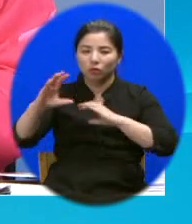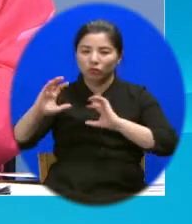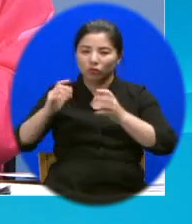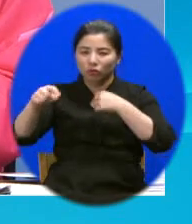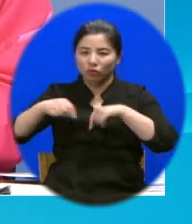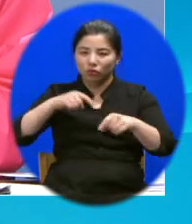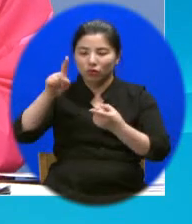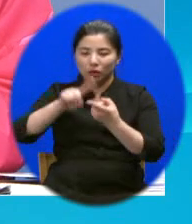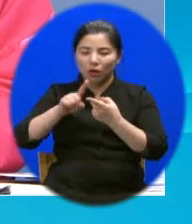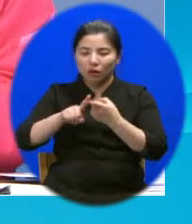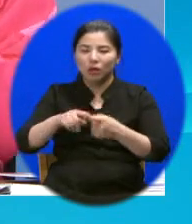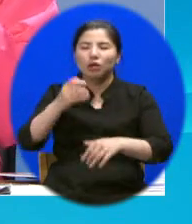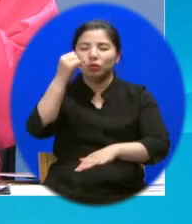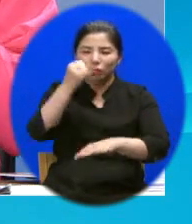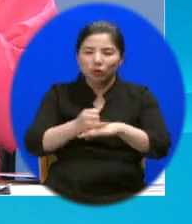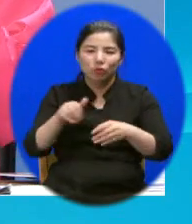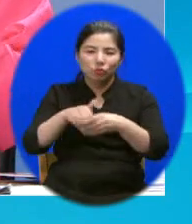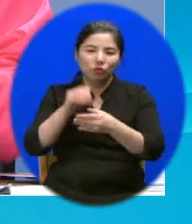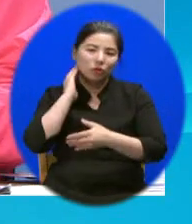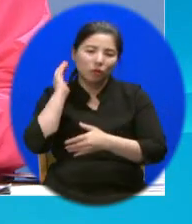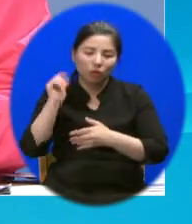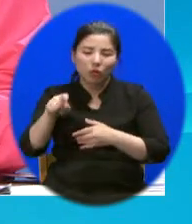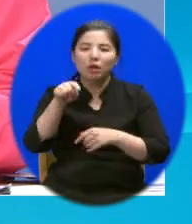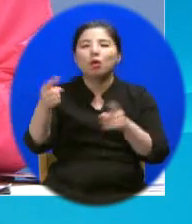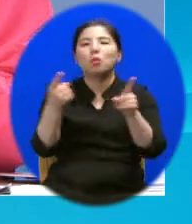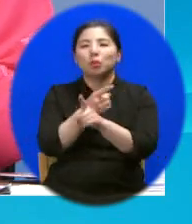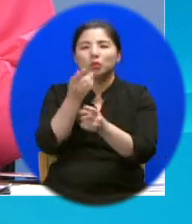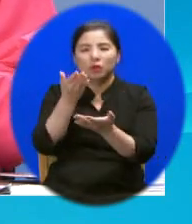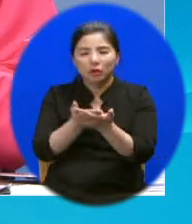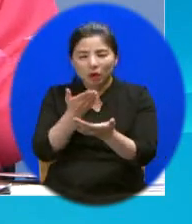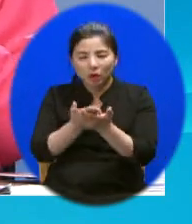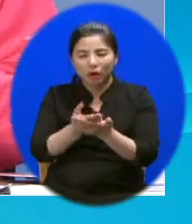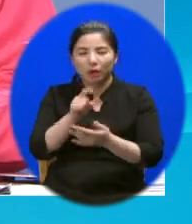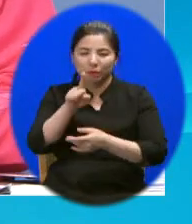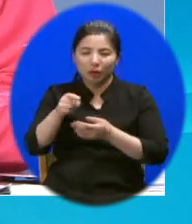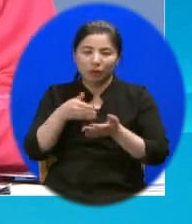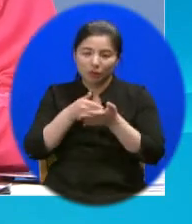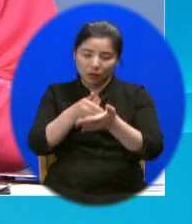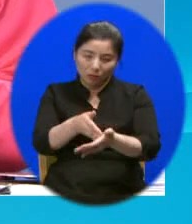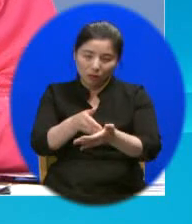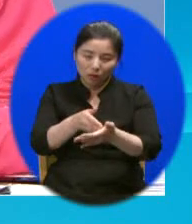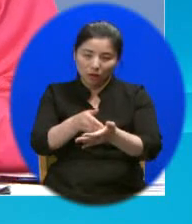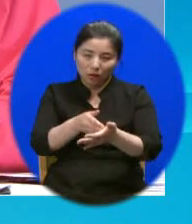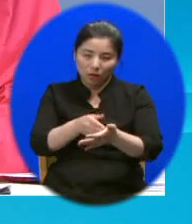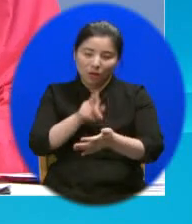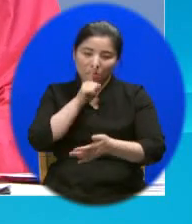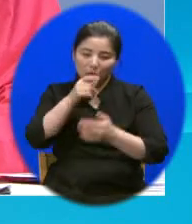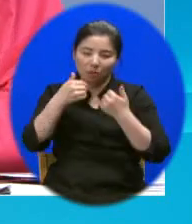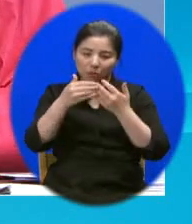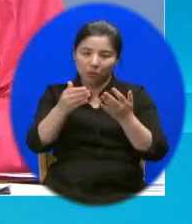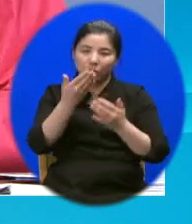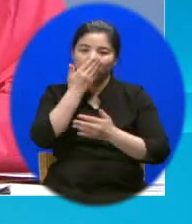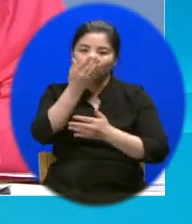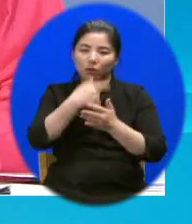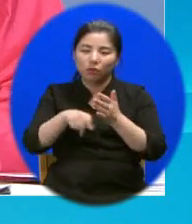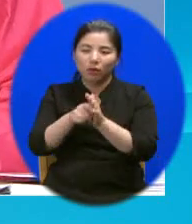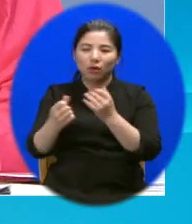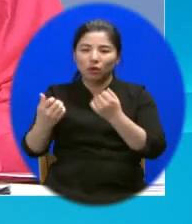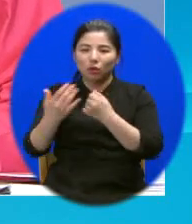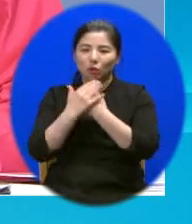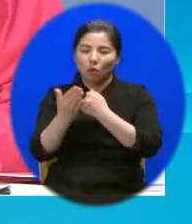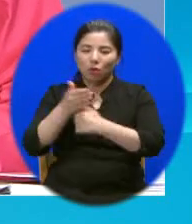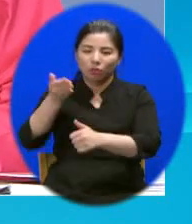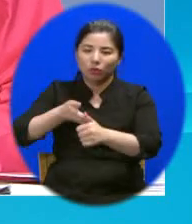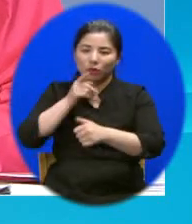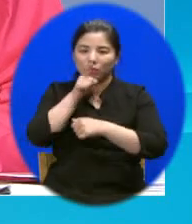관해서는 적어도 문재인 정부 한테 이렇게 이렇게 좀 고 치십시오 하는 그와 같은 요구가 말빨이 먹히게 끔 힘을 주시기를 저는 지금